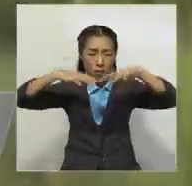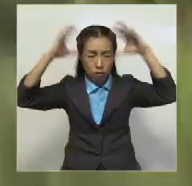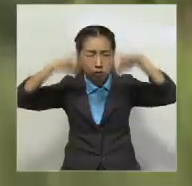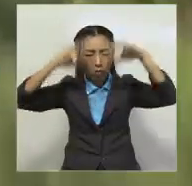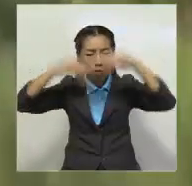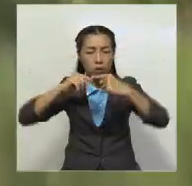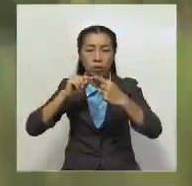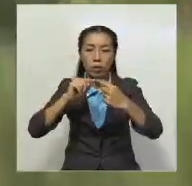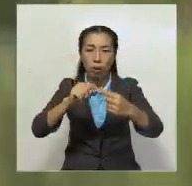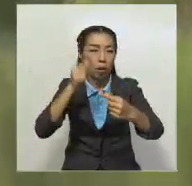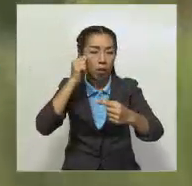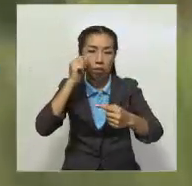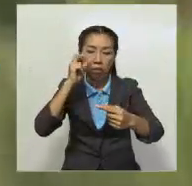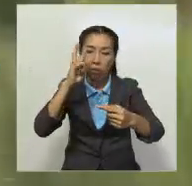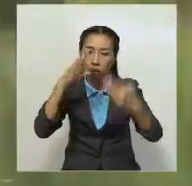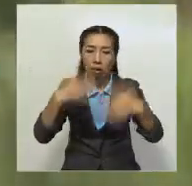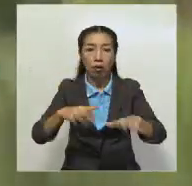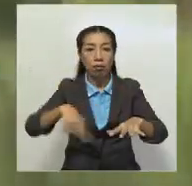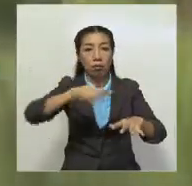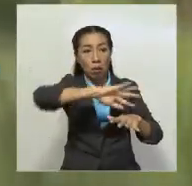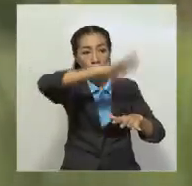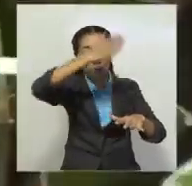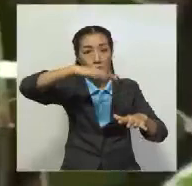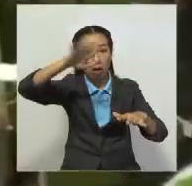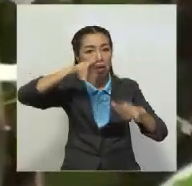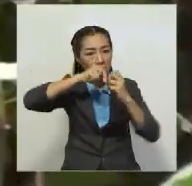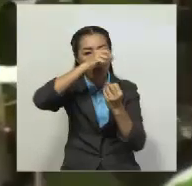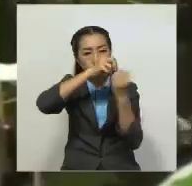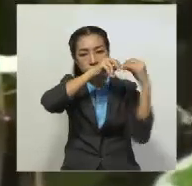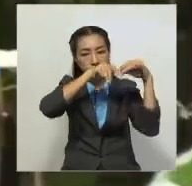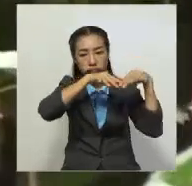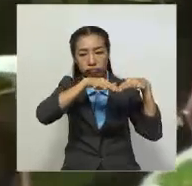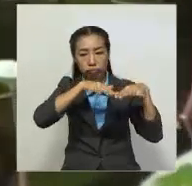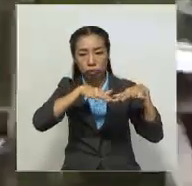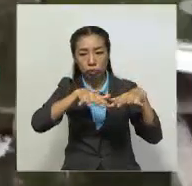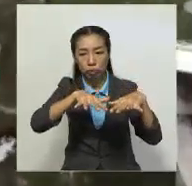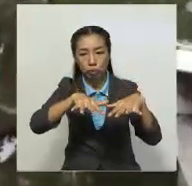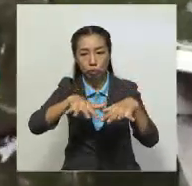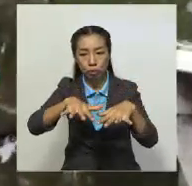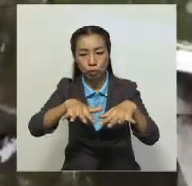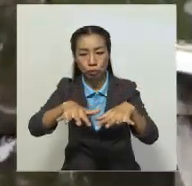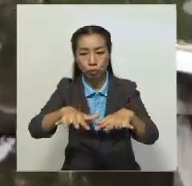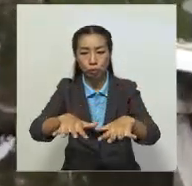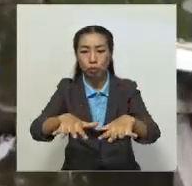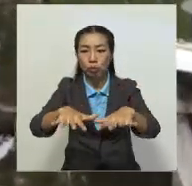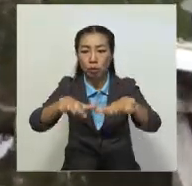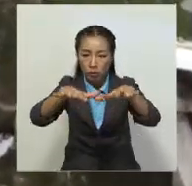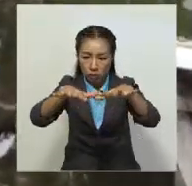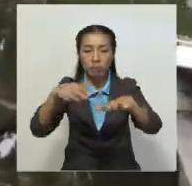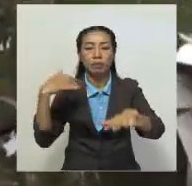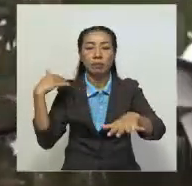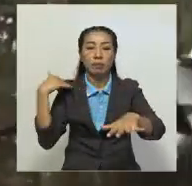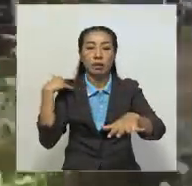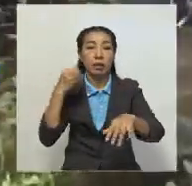ติดต่อกันมาหลายวันส่งผลให้น้ำบนเขาเนี่ยไหลลงมาสู่คลองค่อนข้างเยอะนะครับแล้วก็ท่วมขึ้นมาบนตลิ่